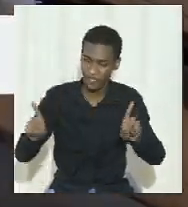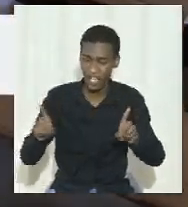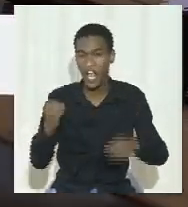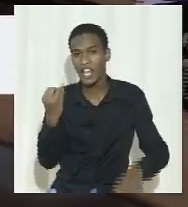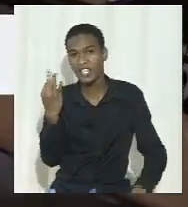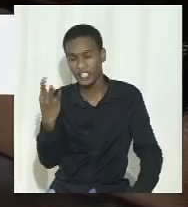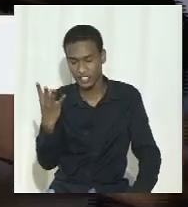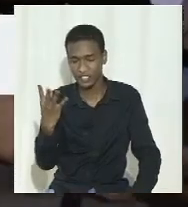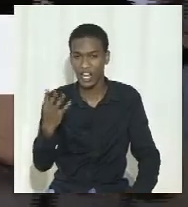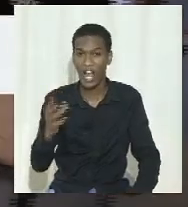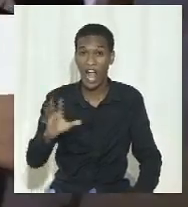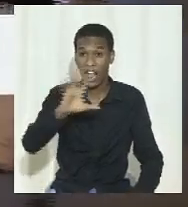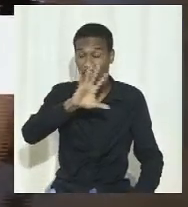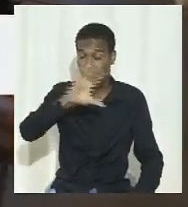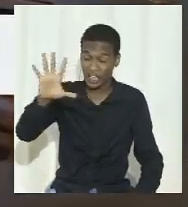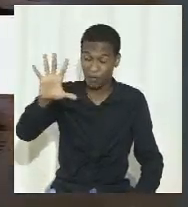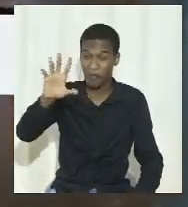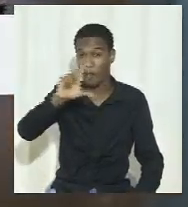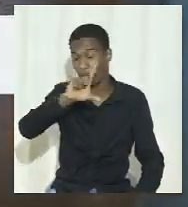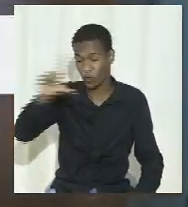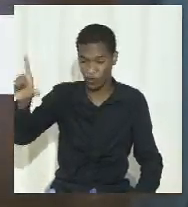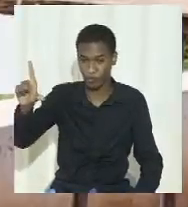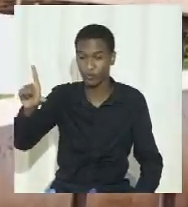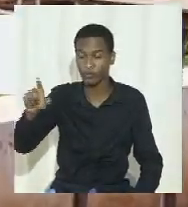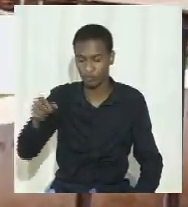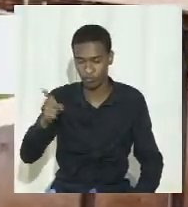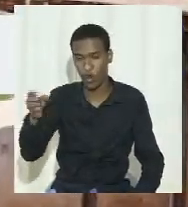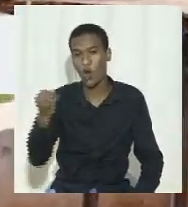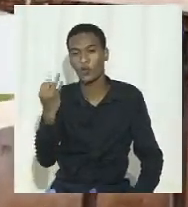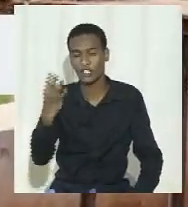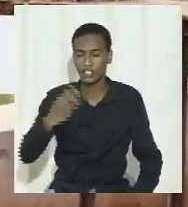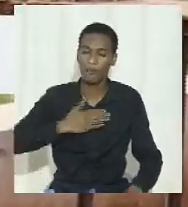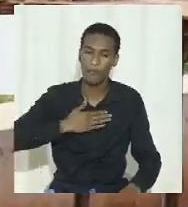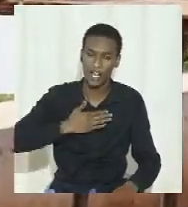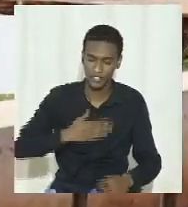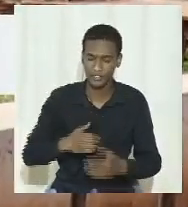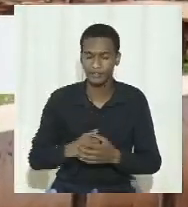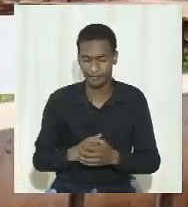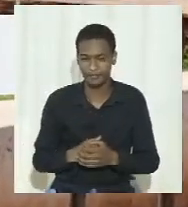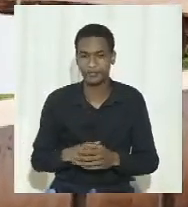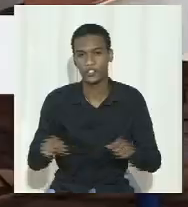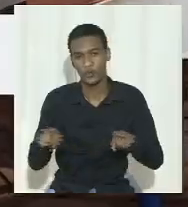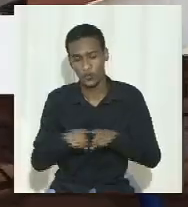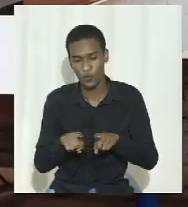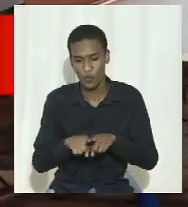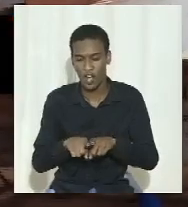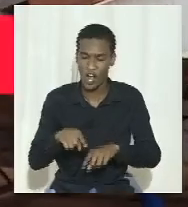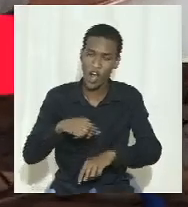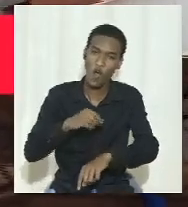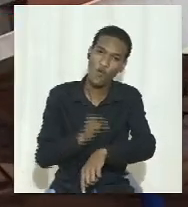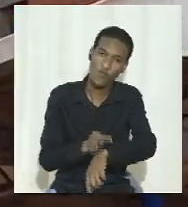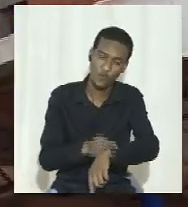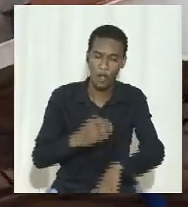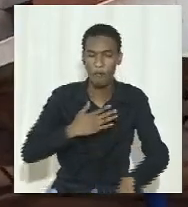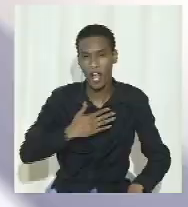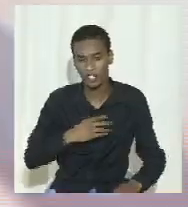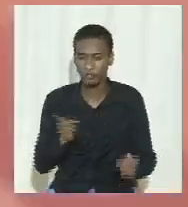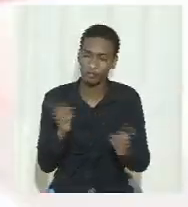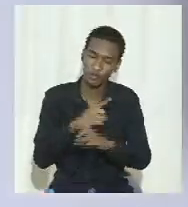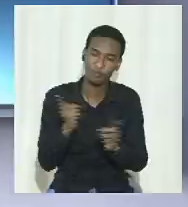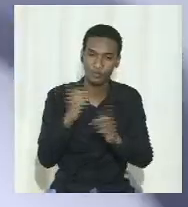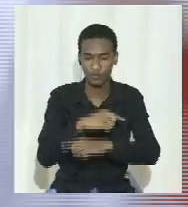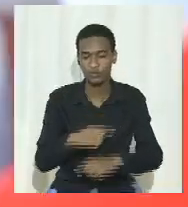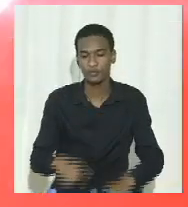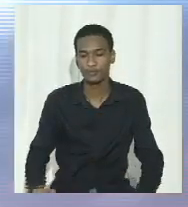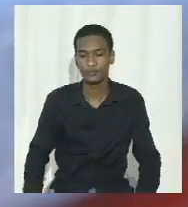mahazo mihoatra ny 5 ary indra koa ny fifandimbiasana eo amin'ny ora ianarana.